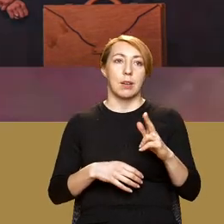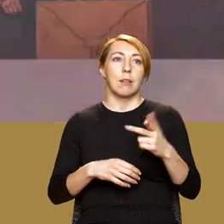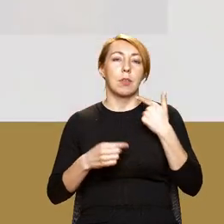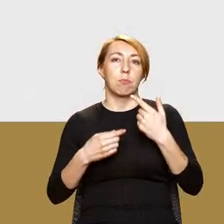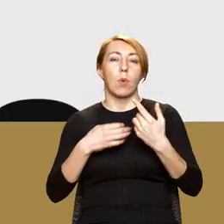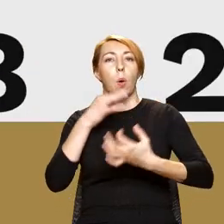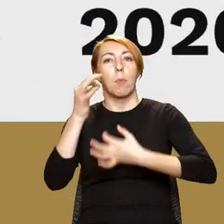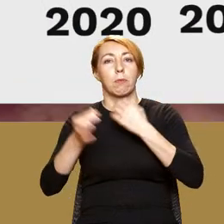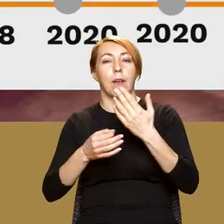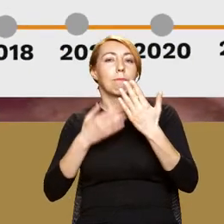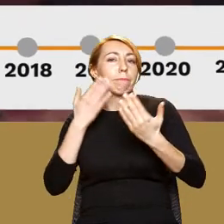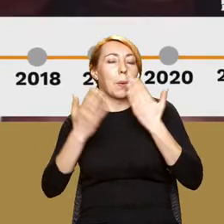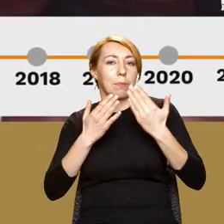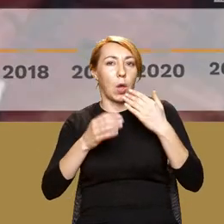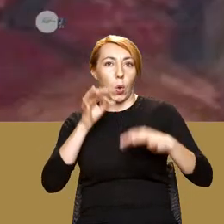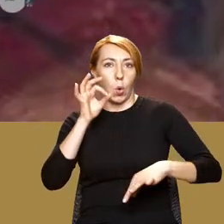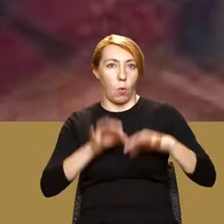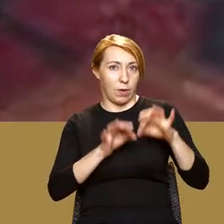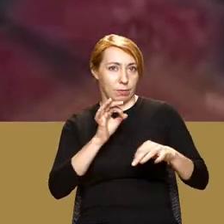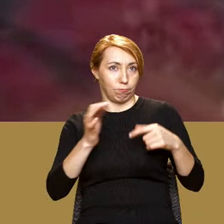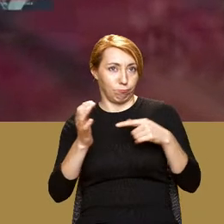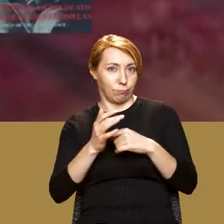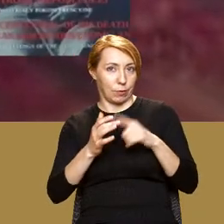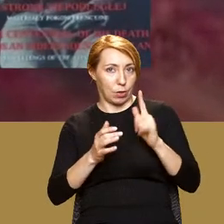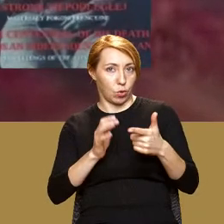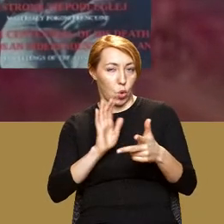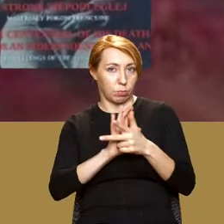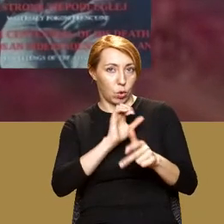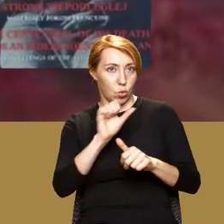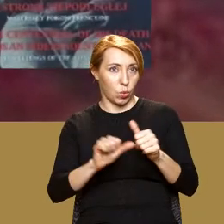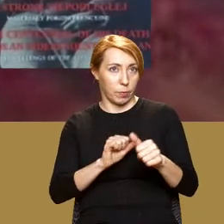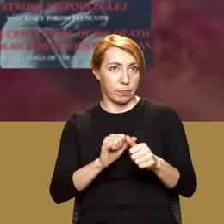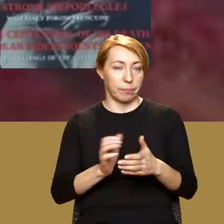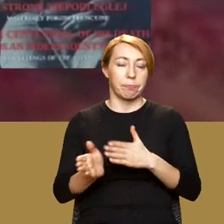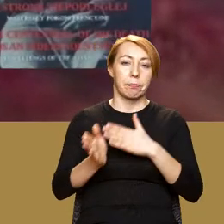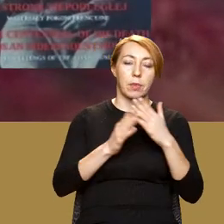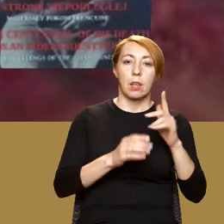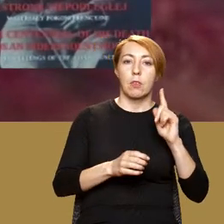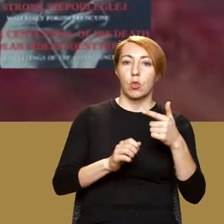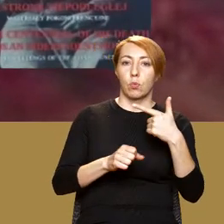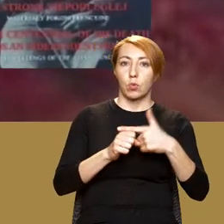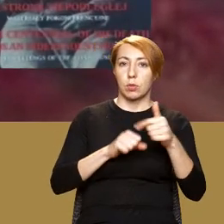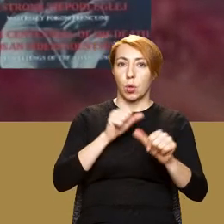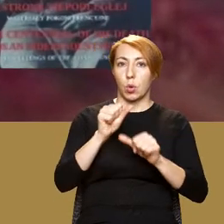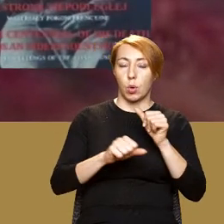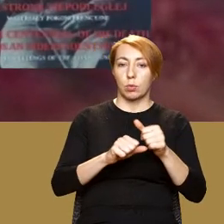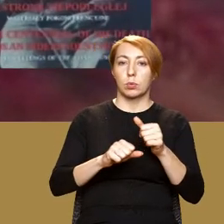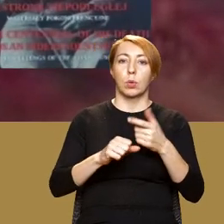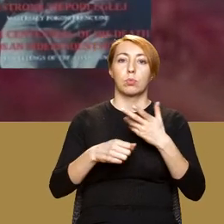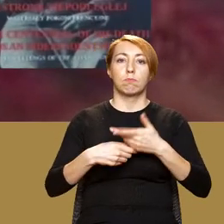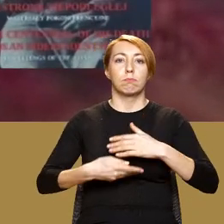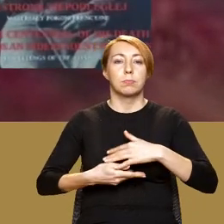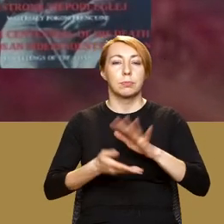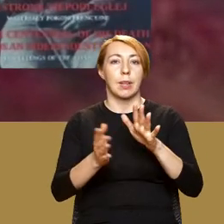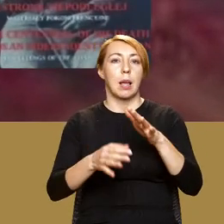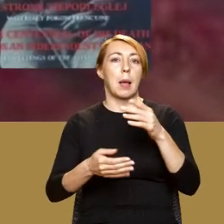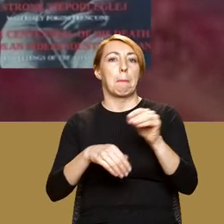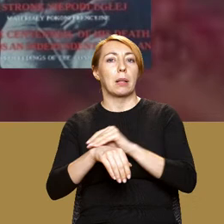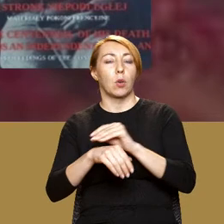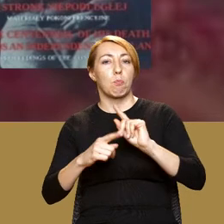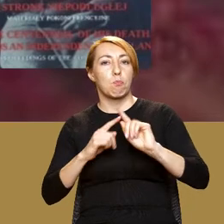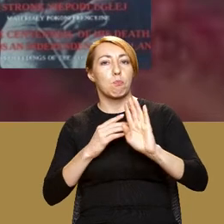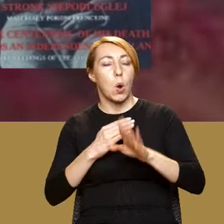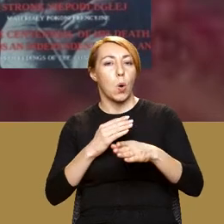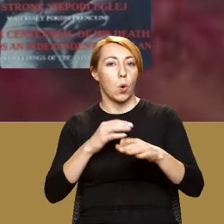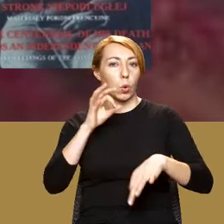wyglądała konferencja w 2018 roku. 2020 rok to publikacja materiałów pokonferencyjnych